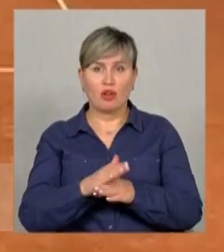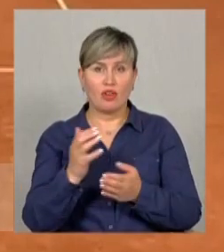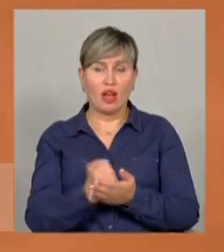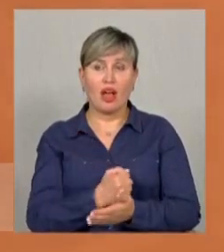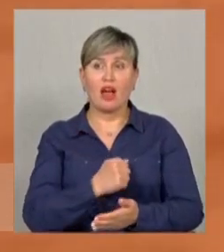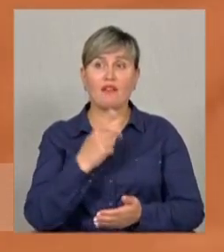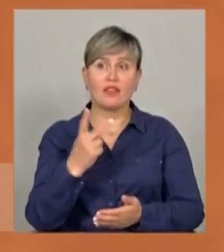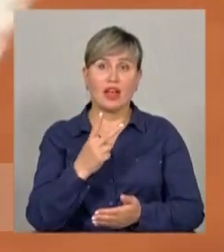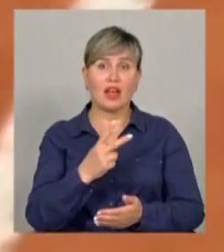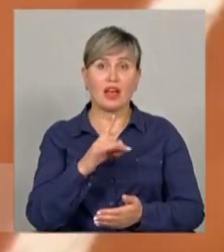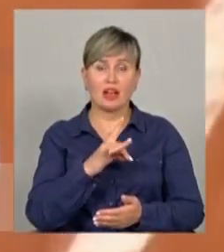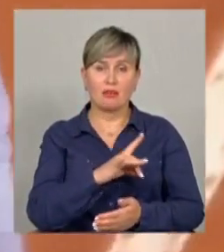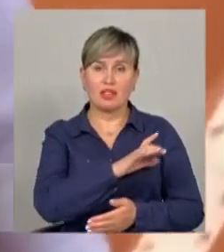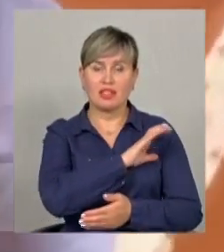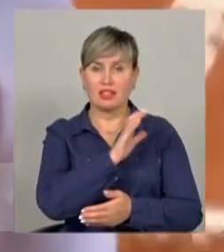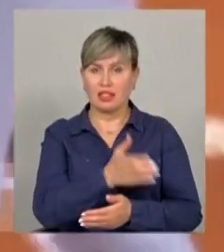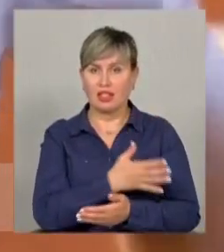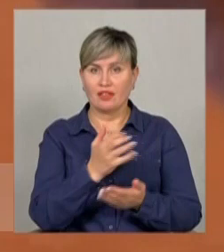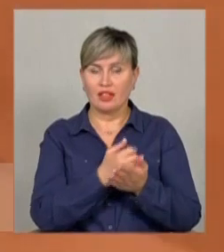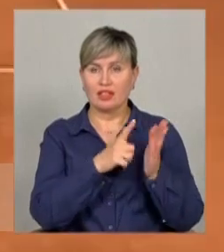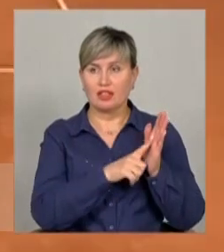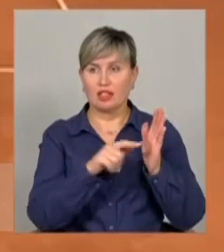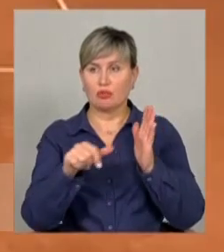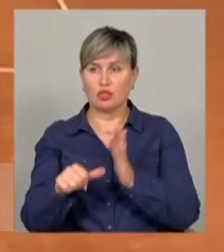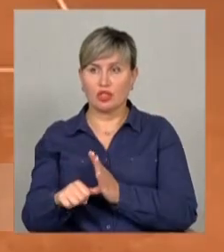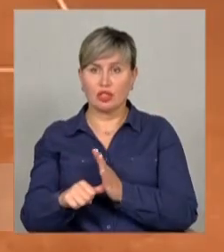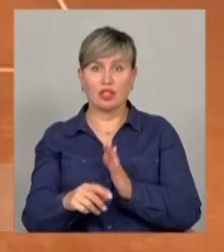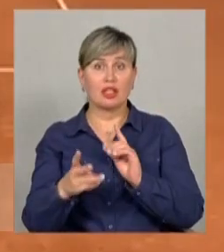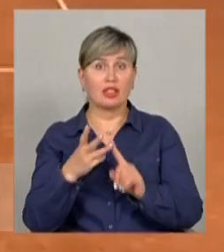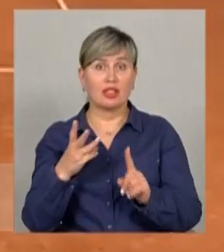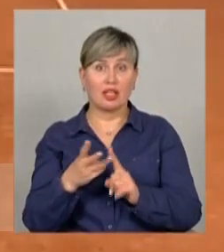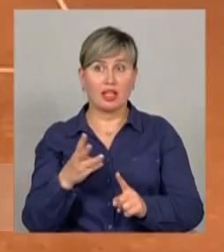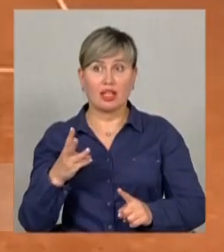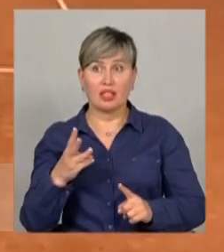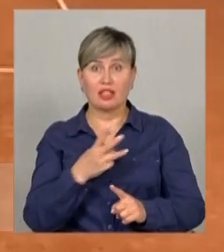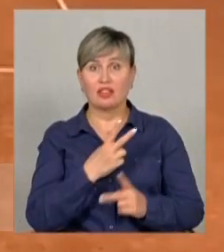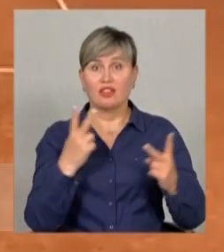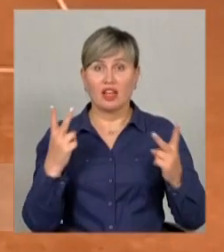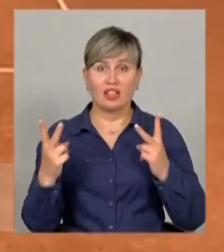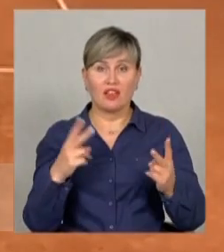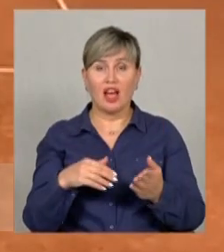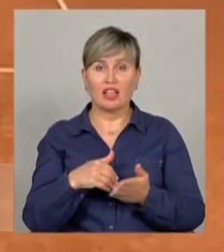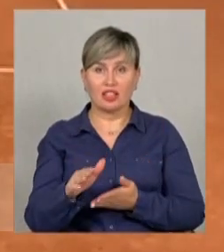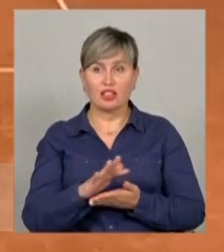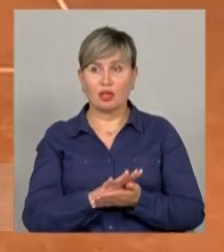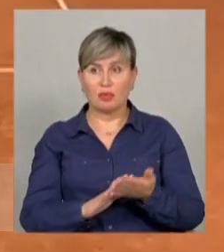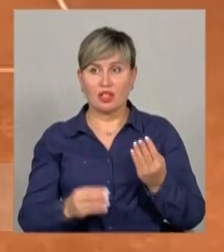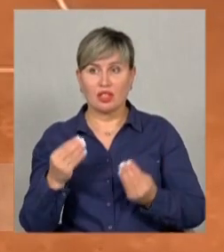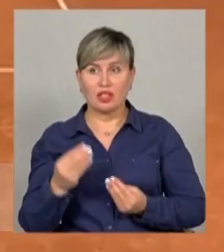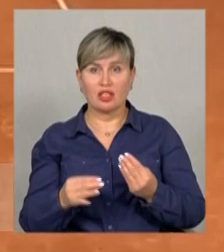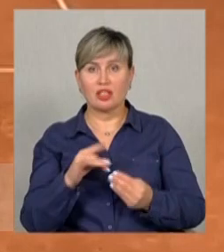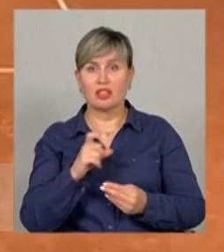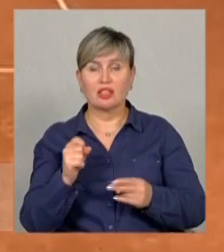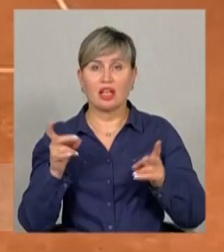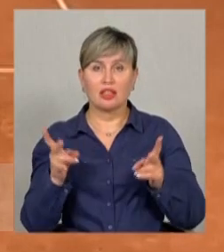втором Рыбакина оказалась сильнее на тайбрейке 7-6. Третий сет Швёнтек при счете 2-2 отказалась продолжать игру из-за